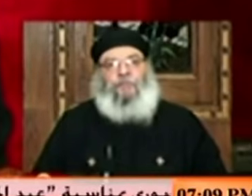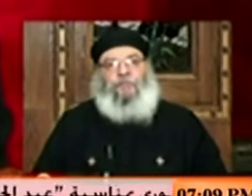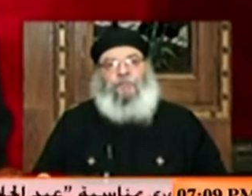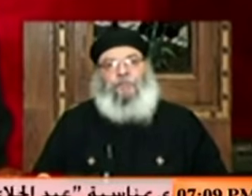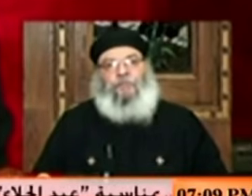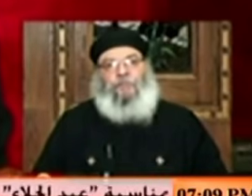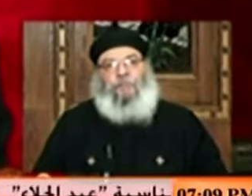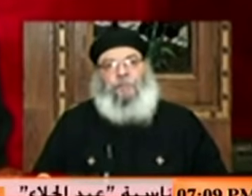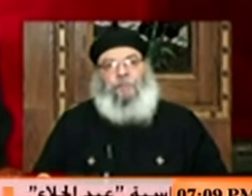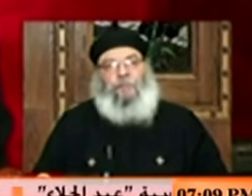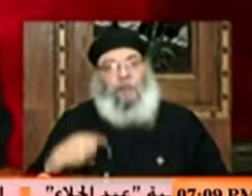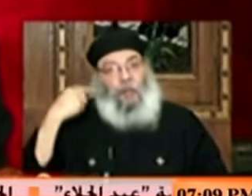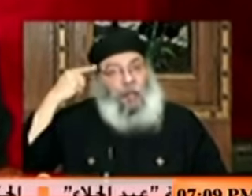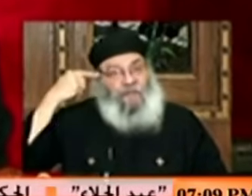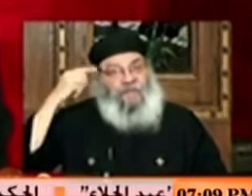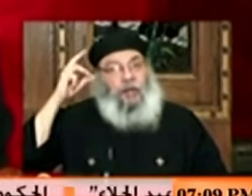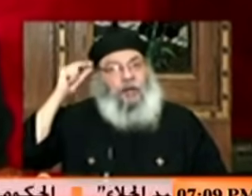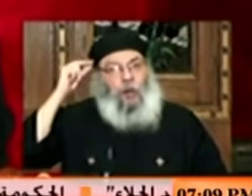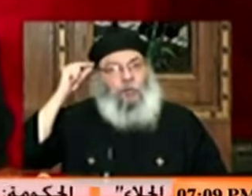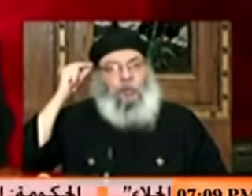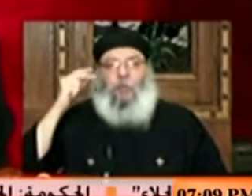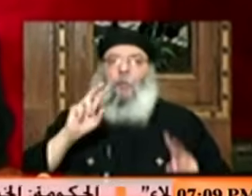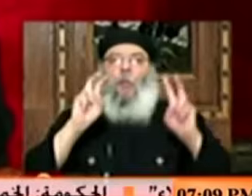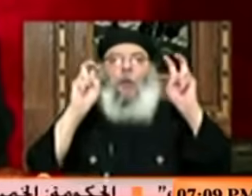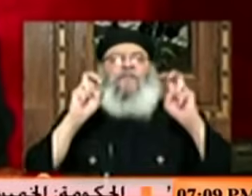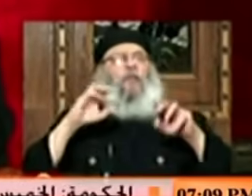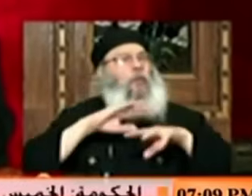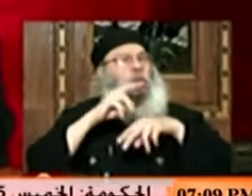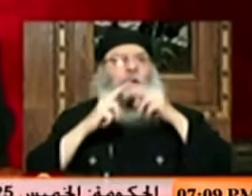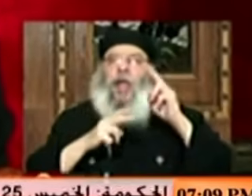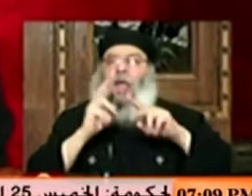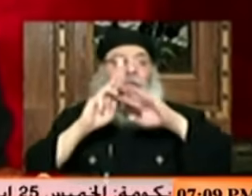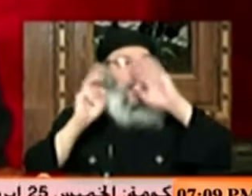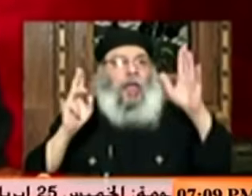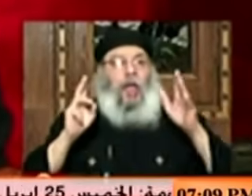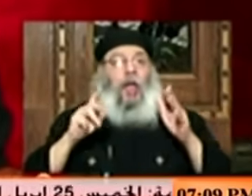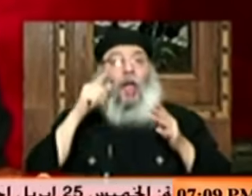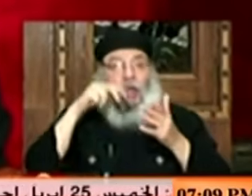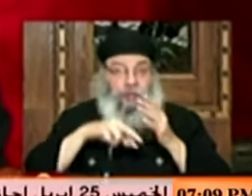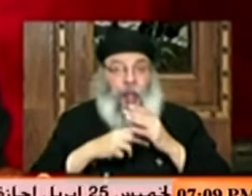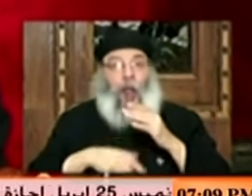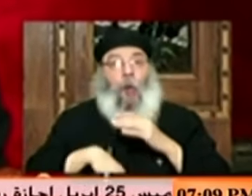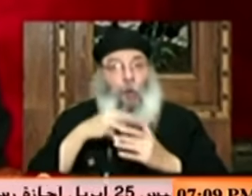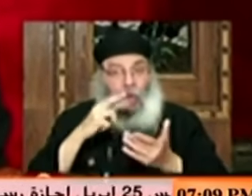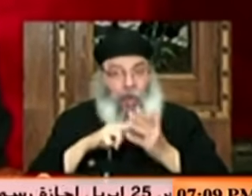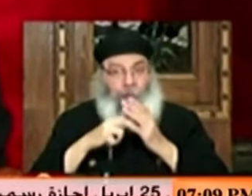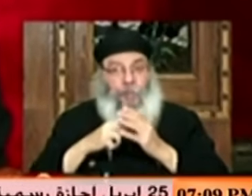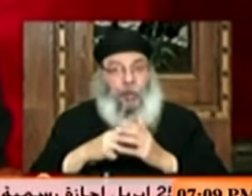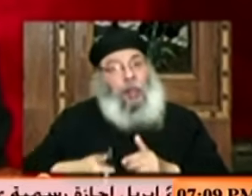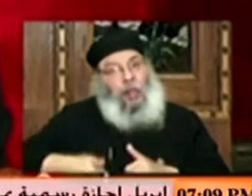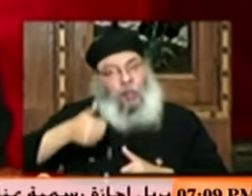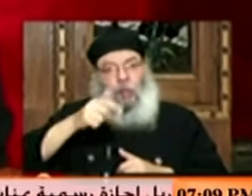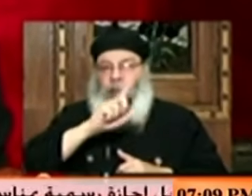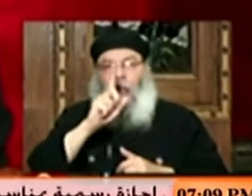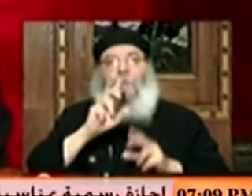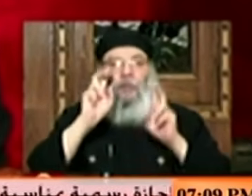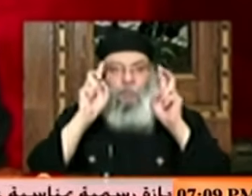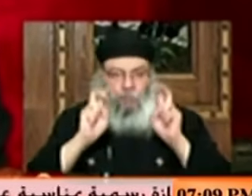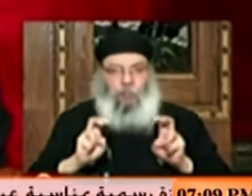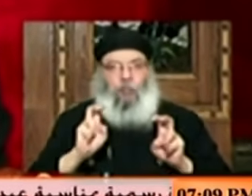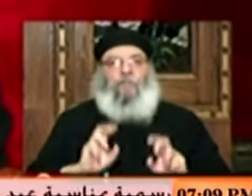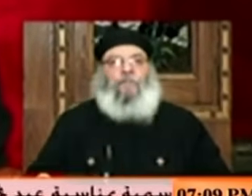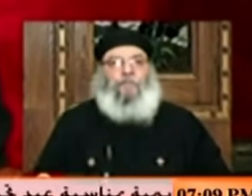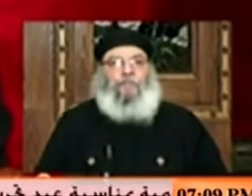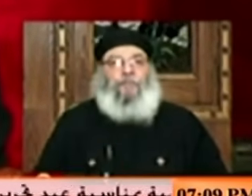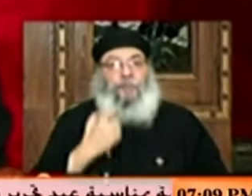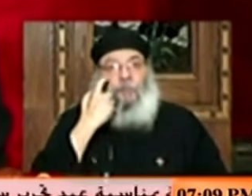هو في فكر يهود يمتنع عن اي عمل بما فيه عمل الخير خد